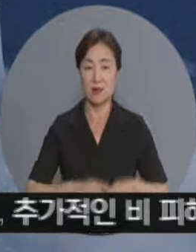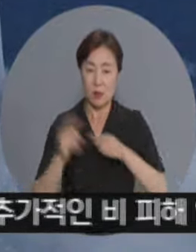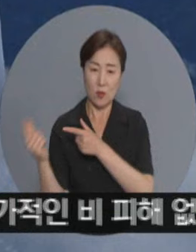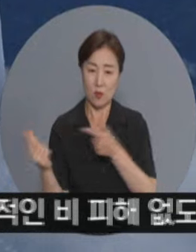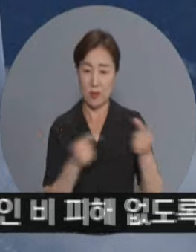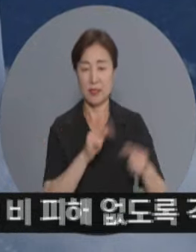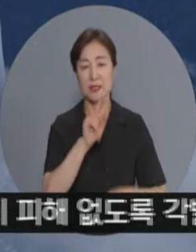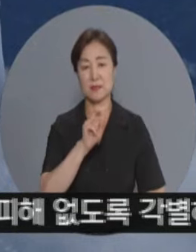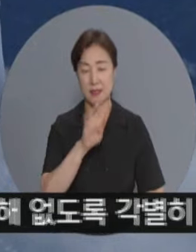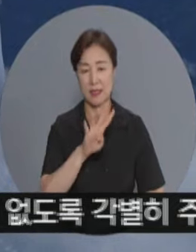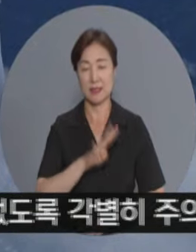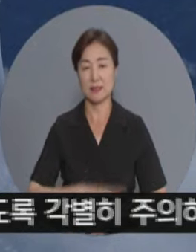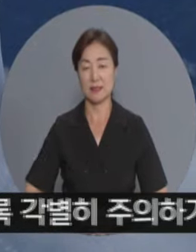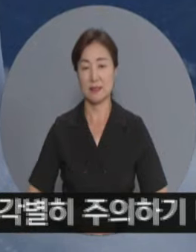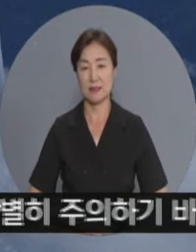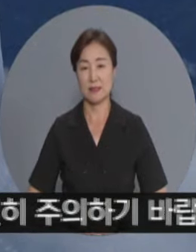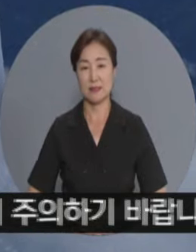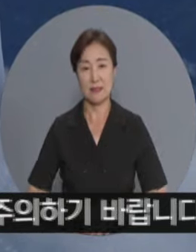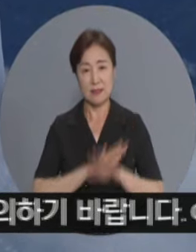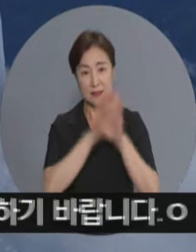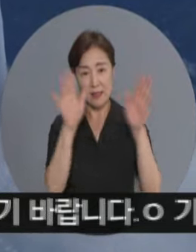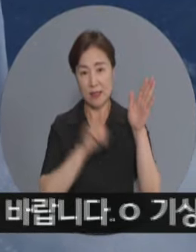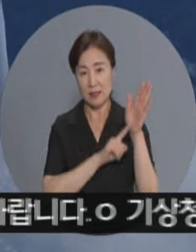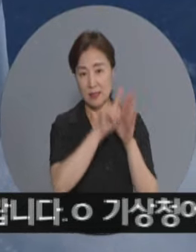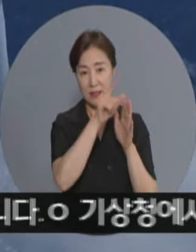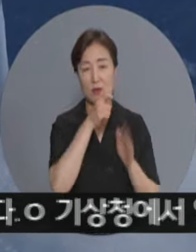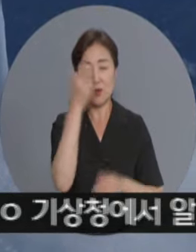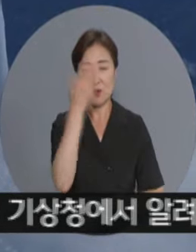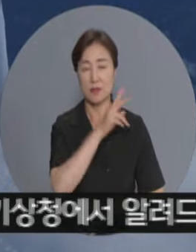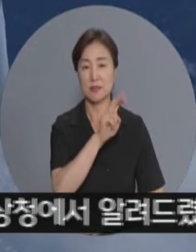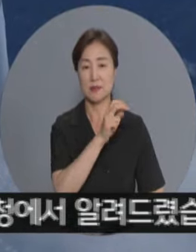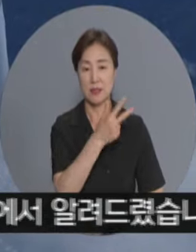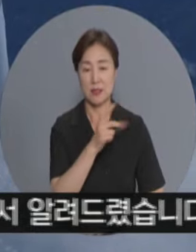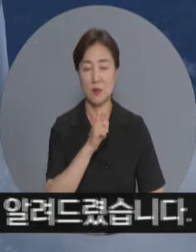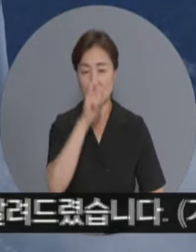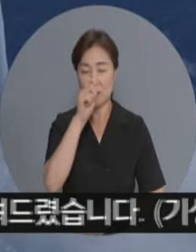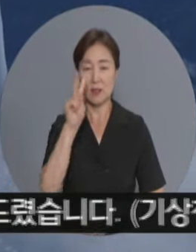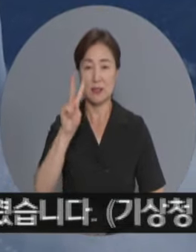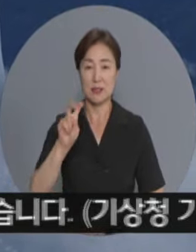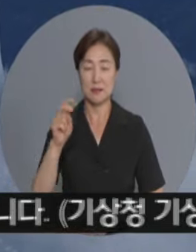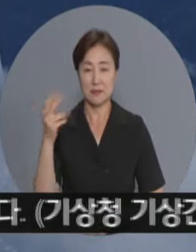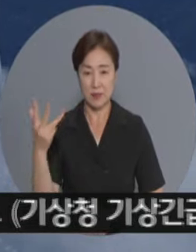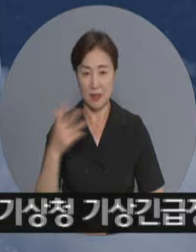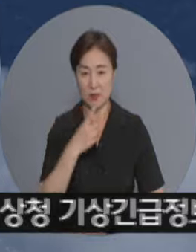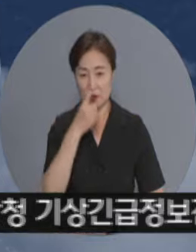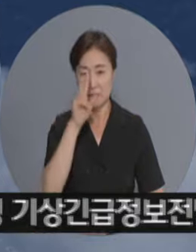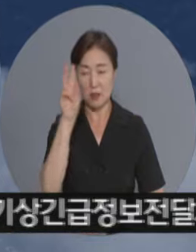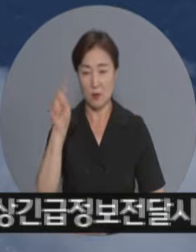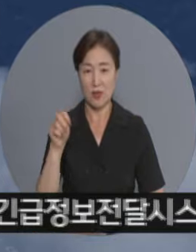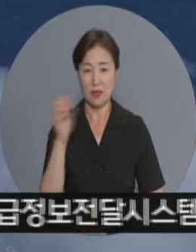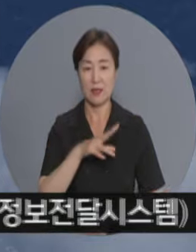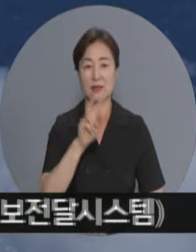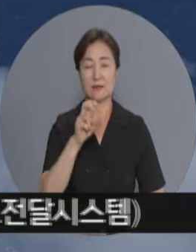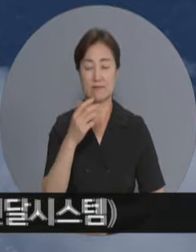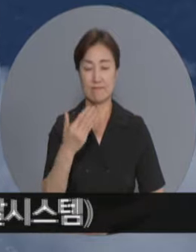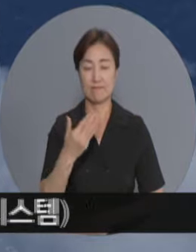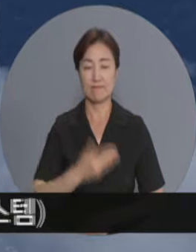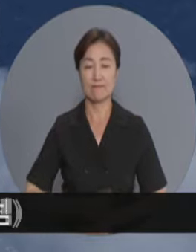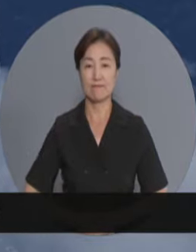24도로 출발합니다. 한낮 기온은 여수 27도, 고흥 28도, 순천 광양 29도로